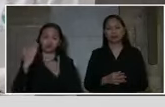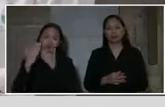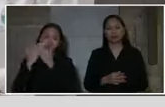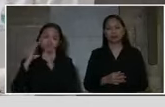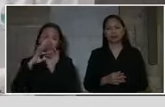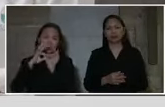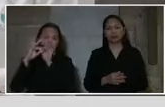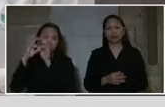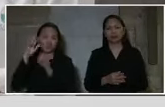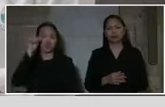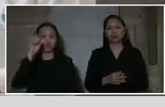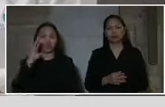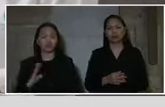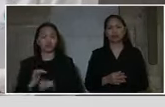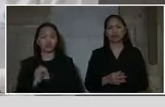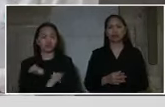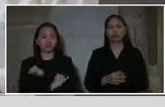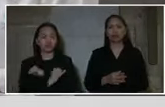ni Jacob.